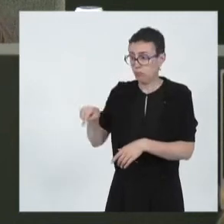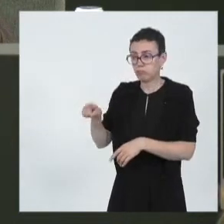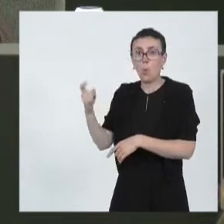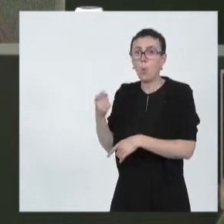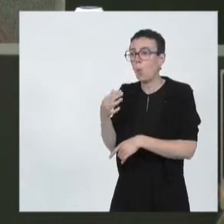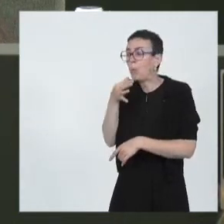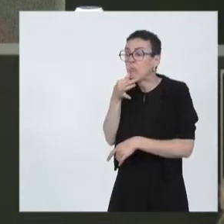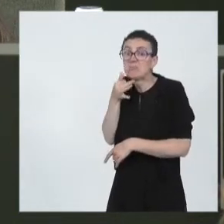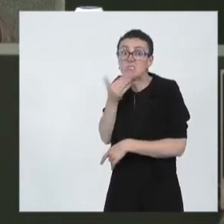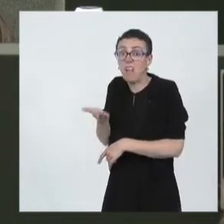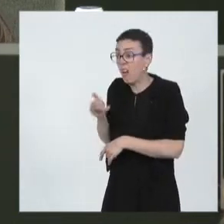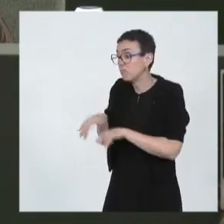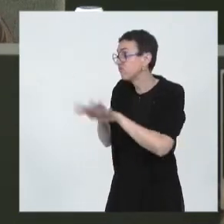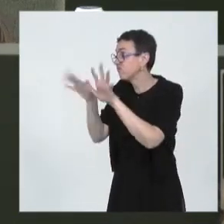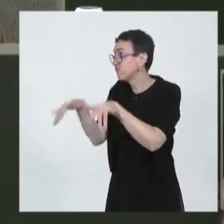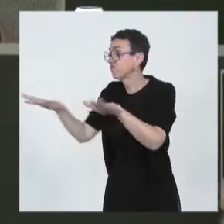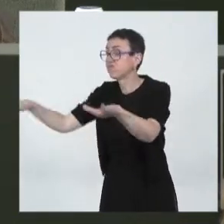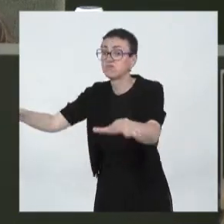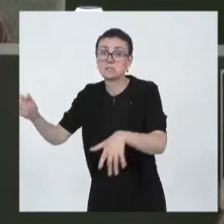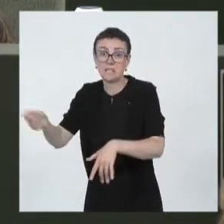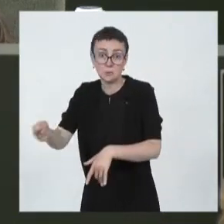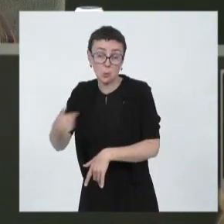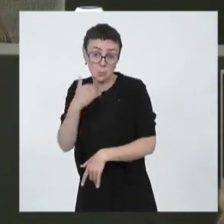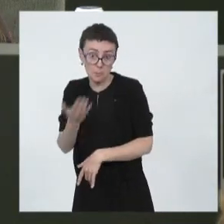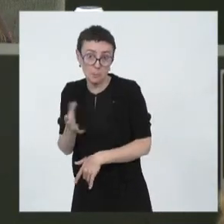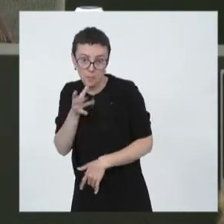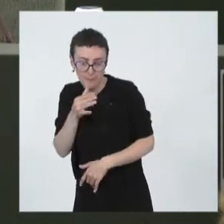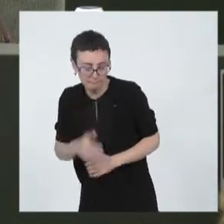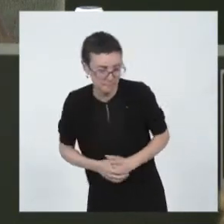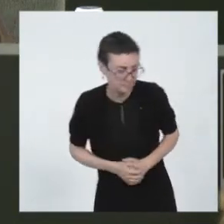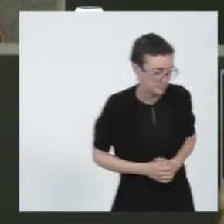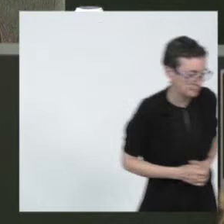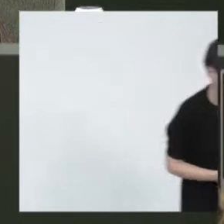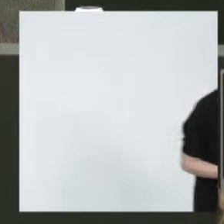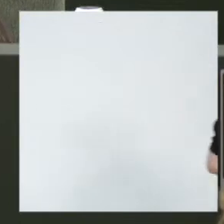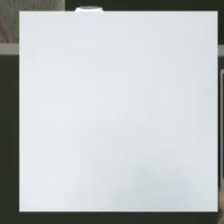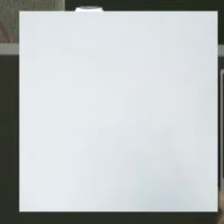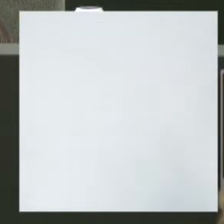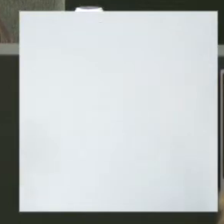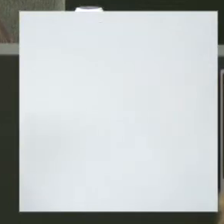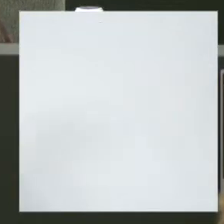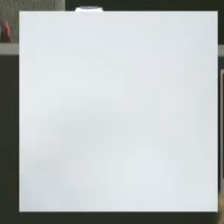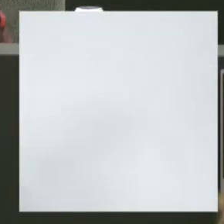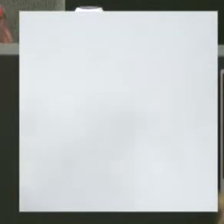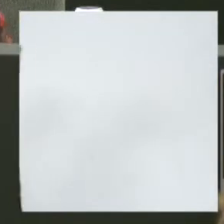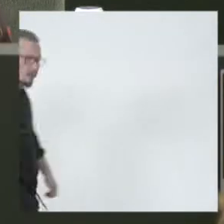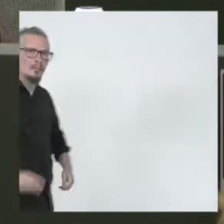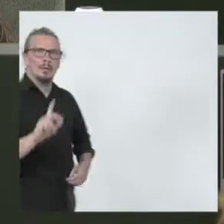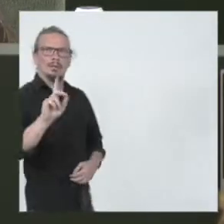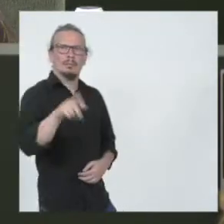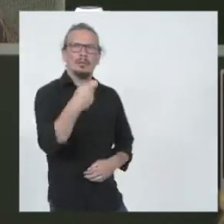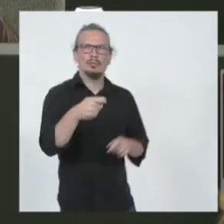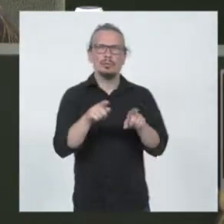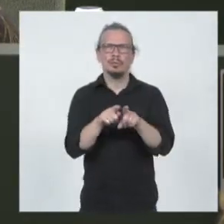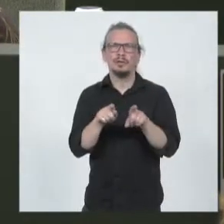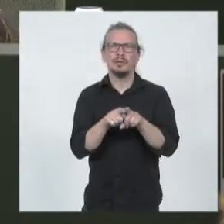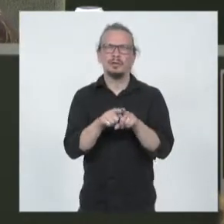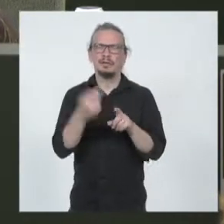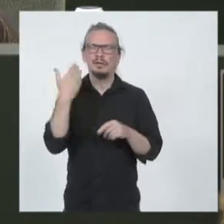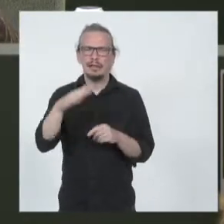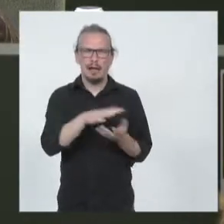comme c'est le cas aujourd'hui. Il y a bien sûr des réponses techniques et capacitaires qui sont rendues nécessaires dans les stations d'épuration. Vous venez très bien